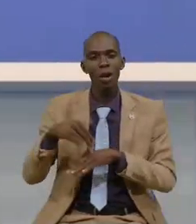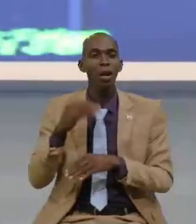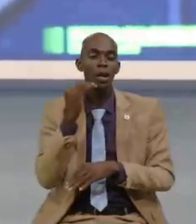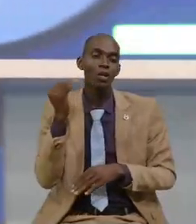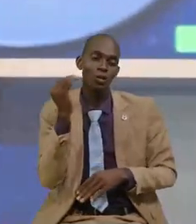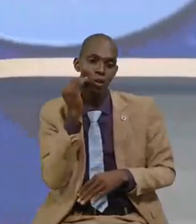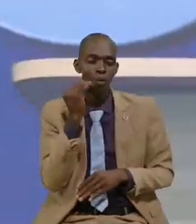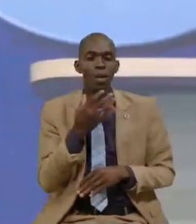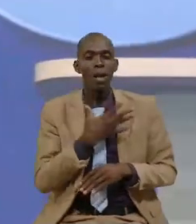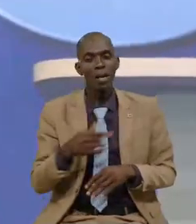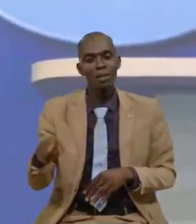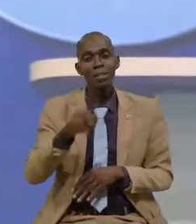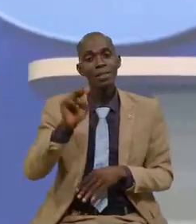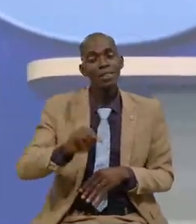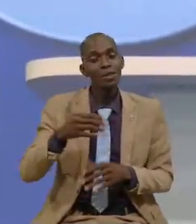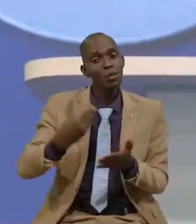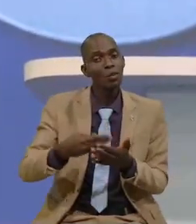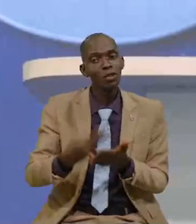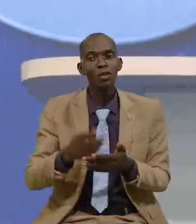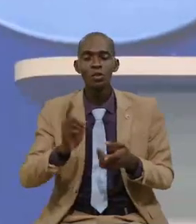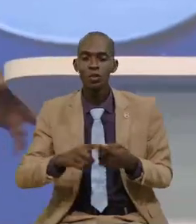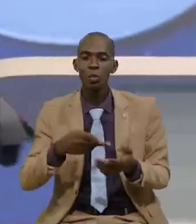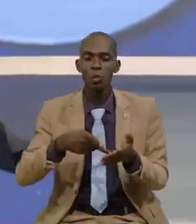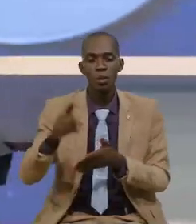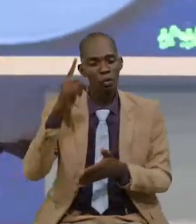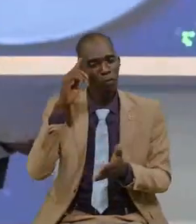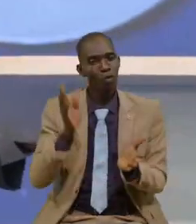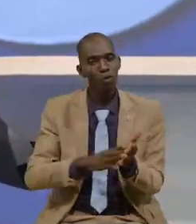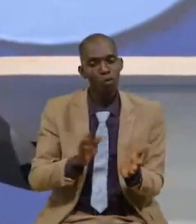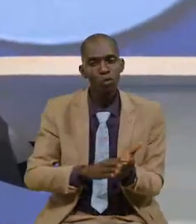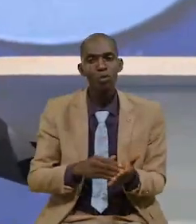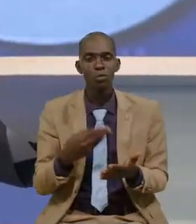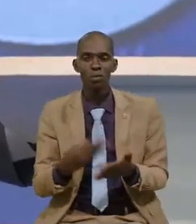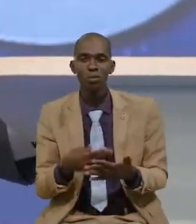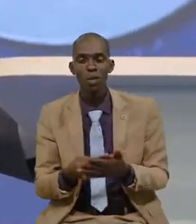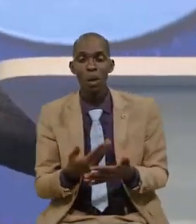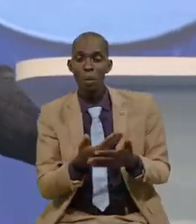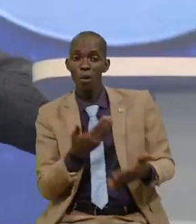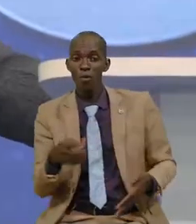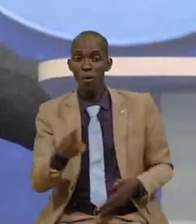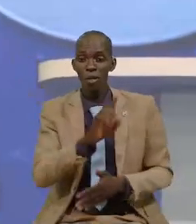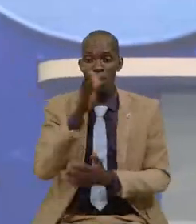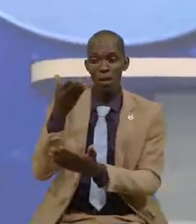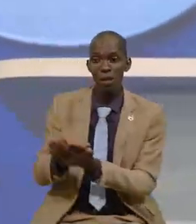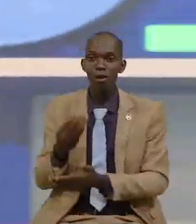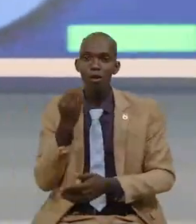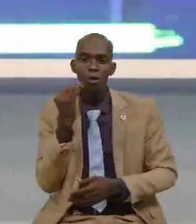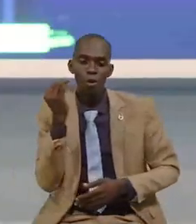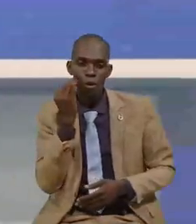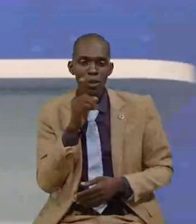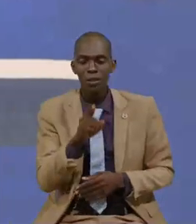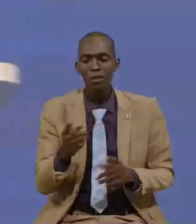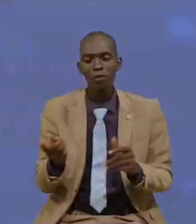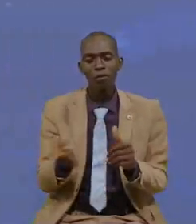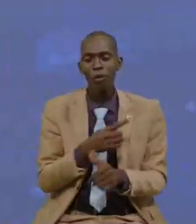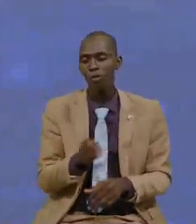de l'argent pour nous nourrir, on a besoin de l'argent pour payer la scolarité des enfants. Avant de rentrer à la maison,